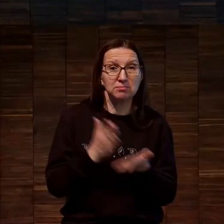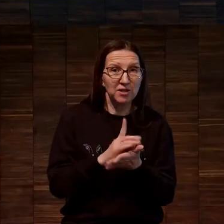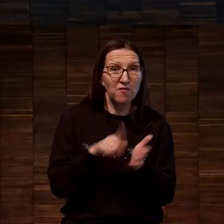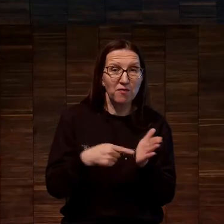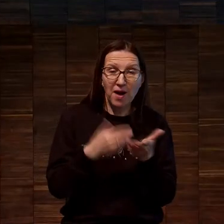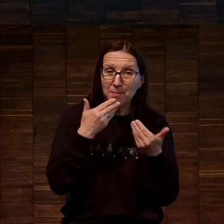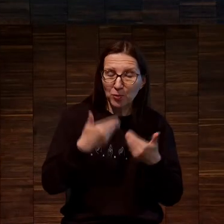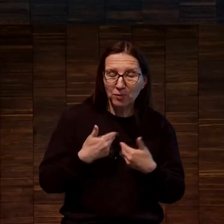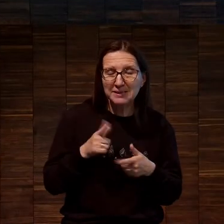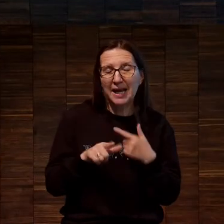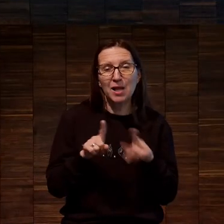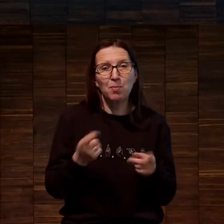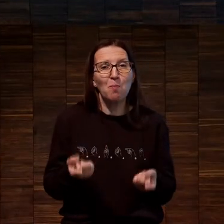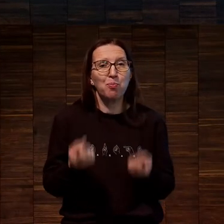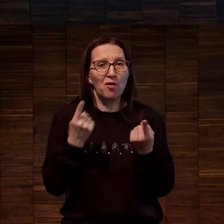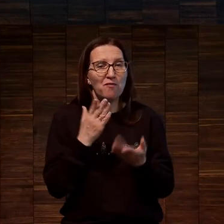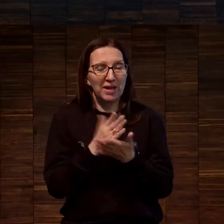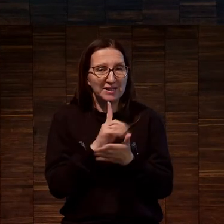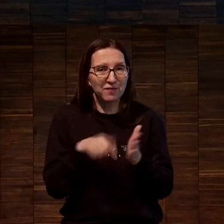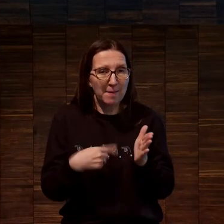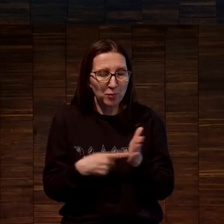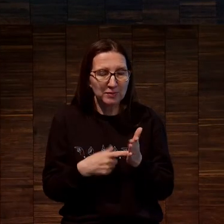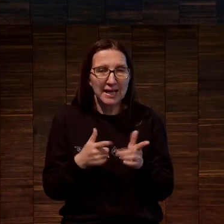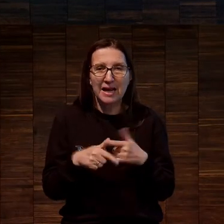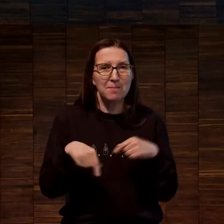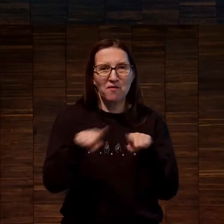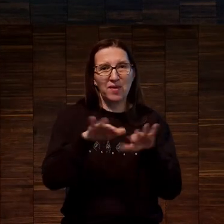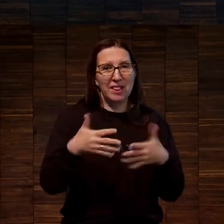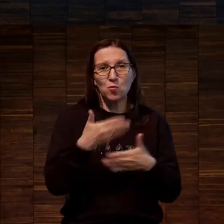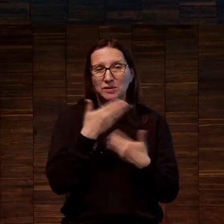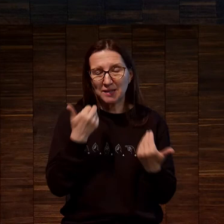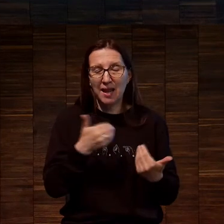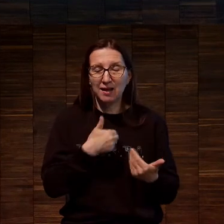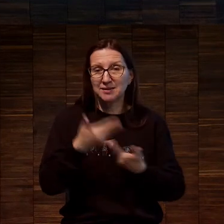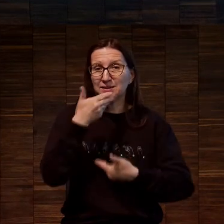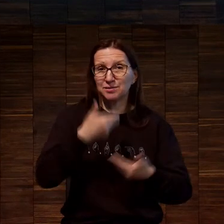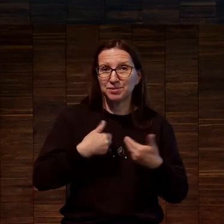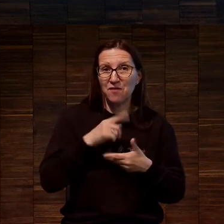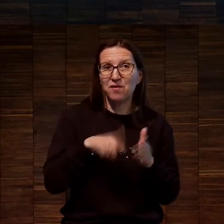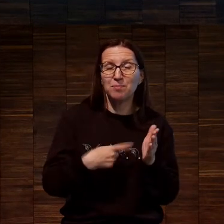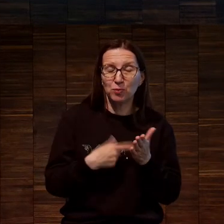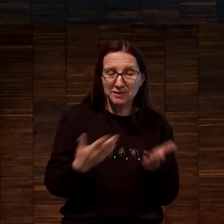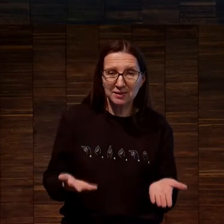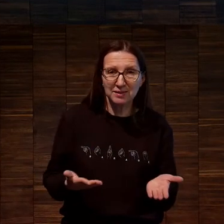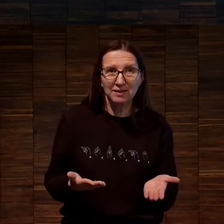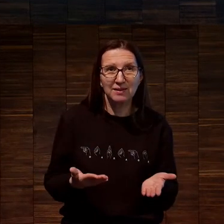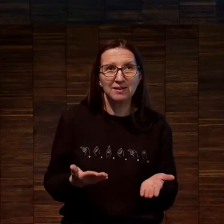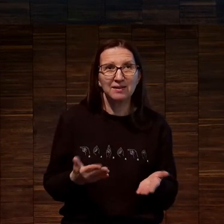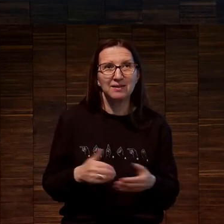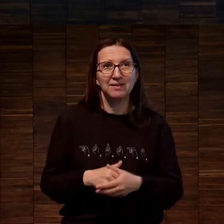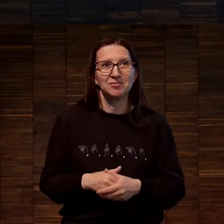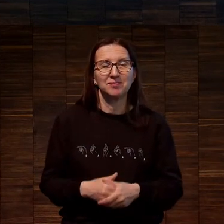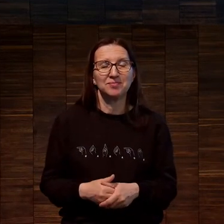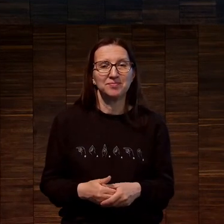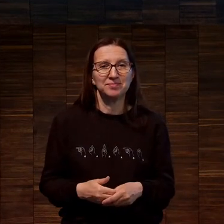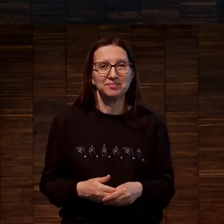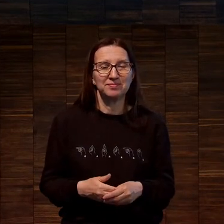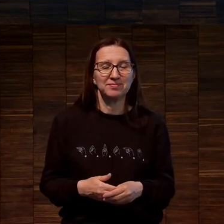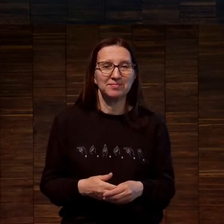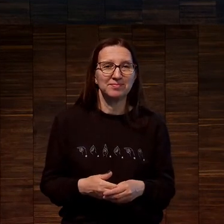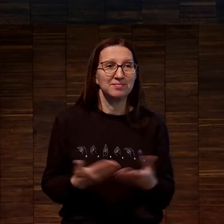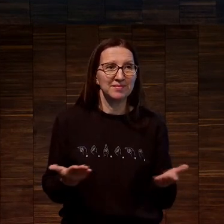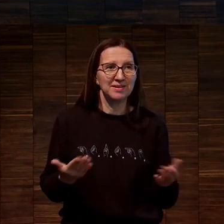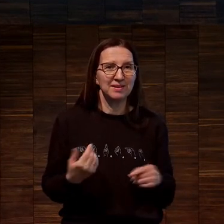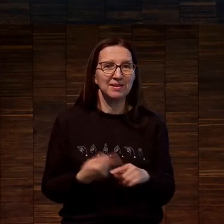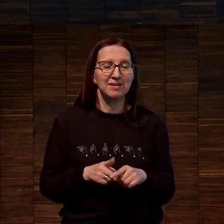вопросы или появились вопросы, или вы не устали и хотите задать вопрос. Да, у нас 2 хаски. Да, 2 хаски,